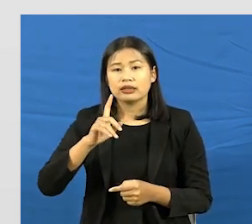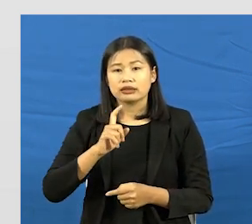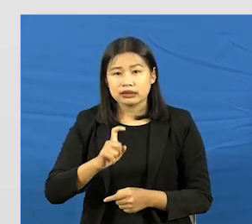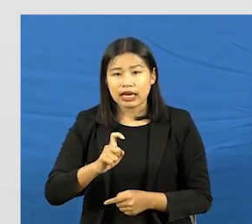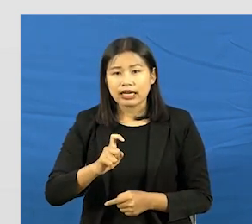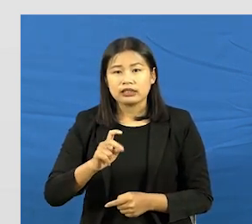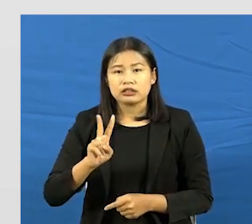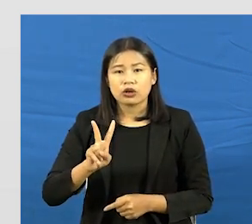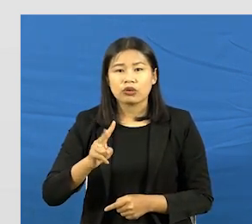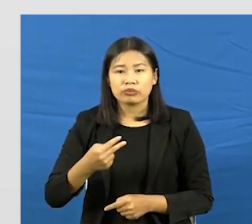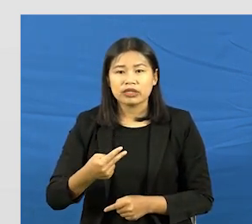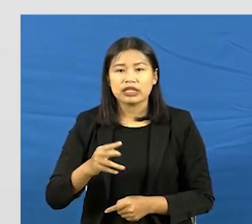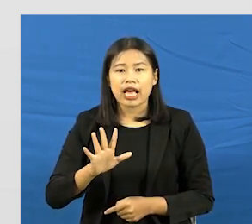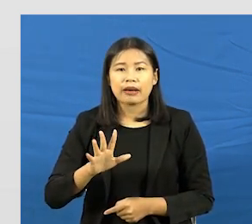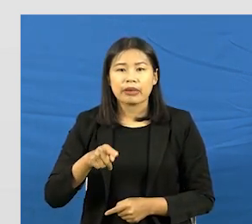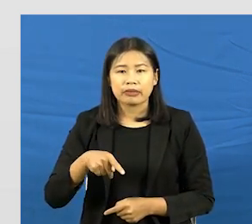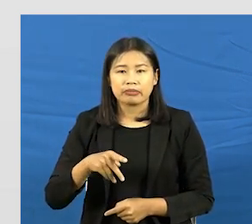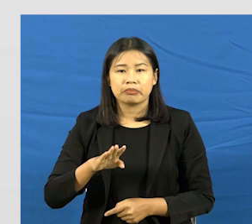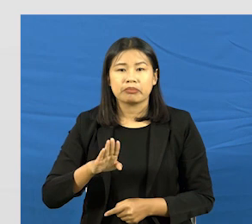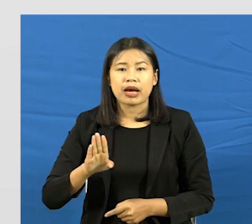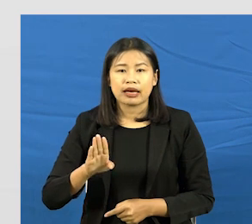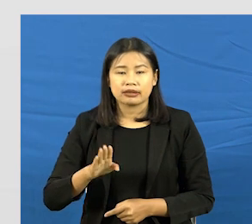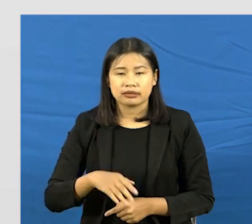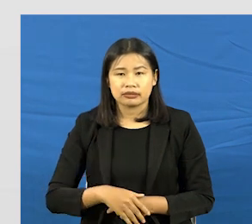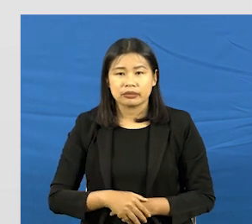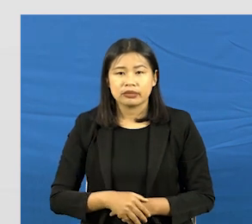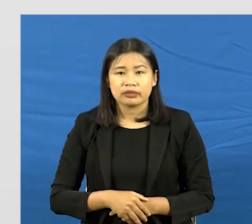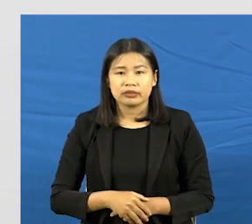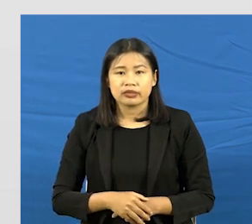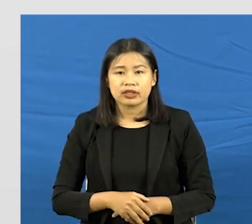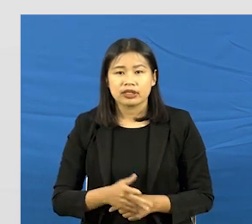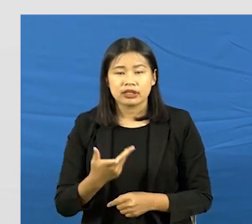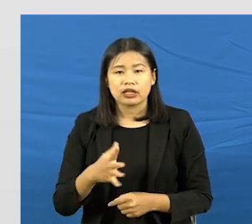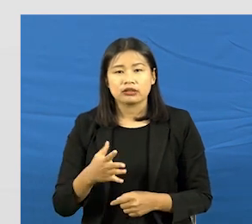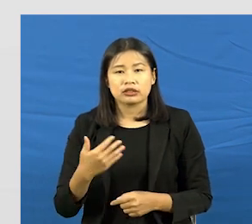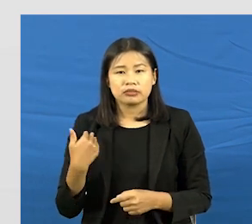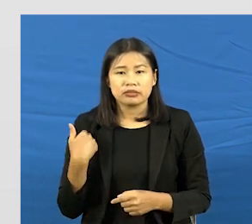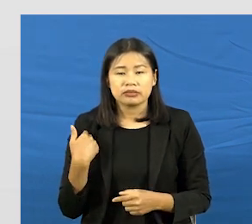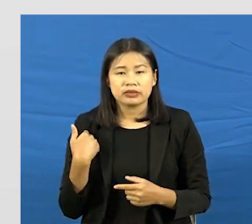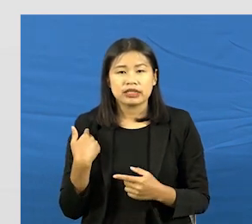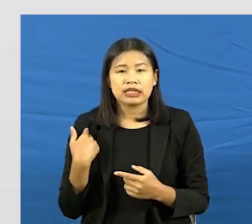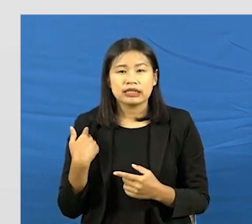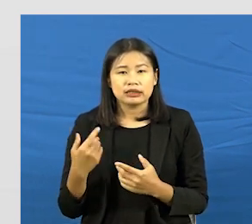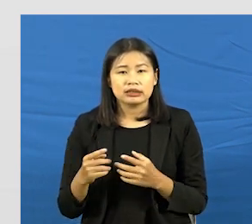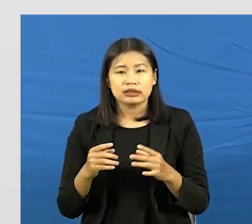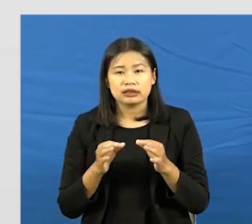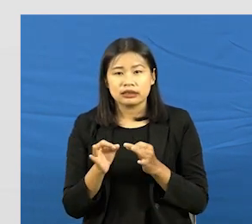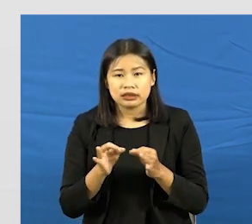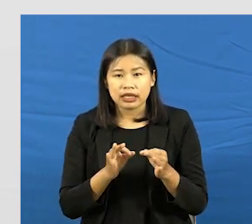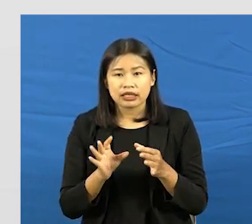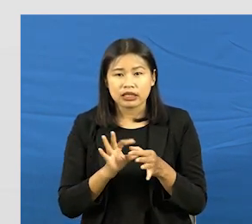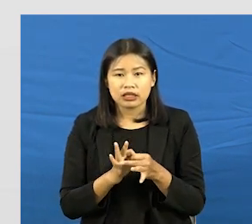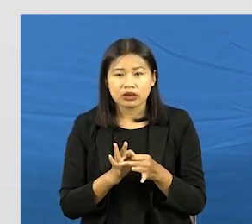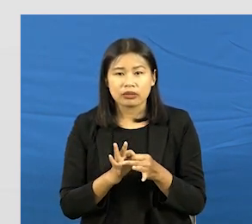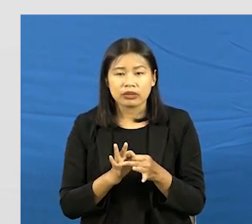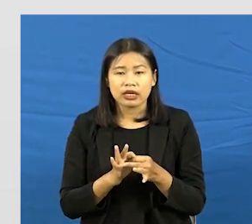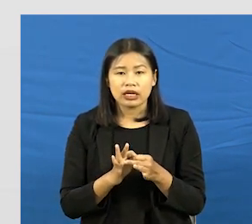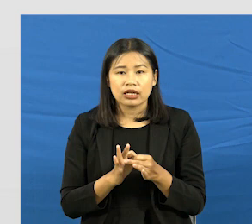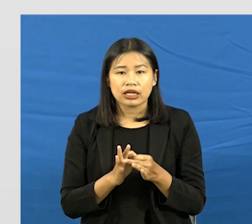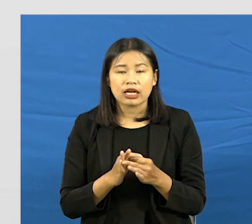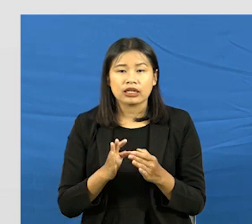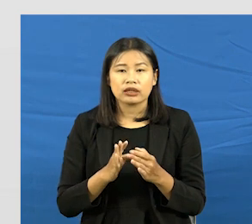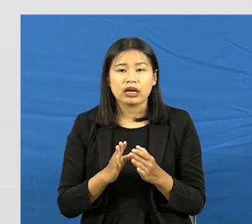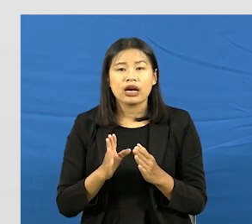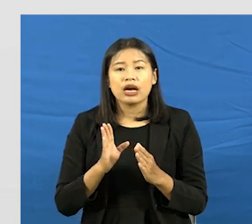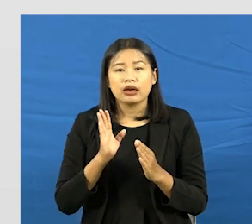อมานะครับที่อยากจะแจ้งให้กับนักศึกษาได้ทราบก็คือเรื่องของการยกเว้นค่าเล่าเรียนนะอันนี้เป็นสวัสดิการ